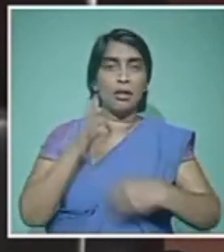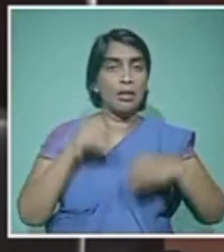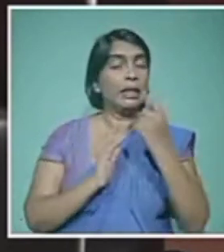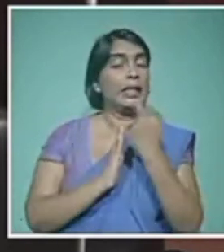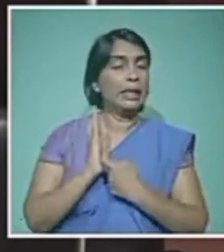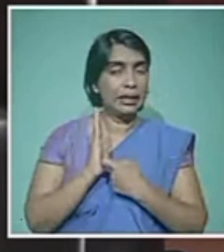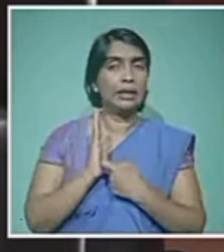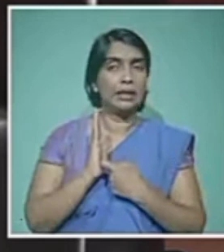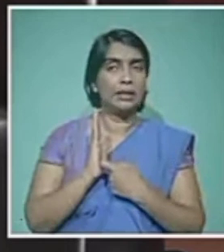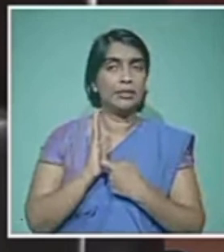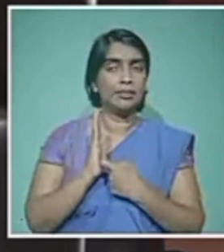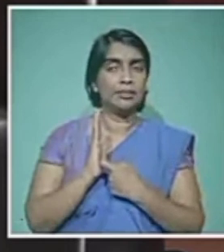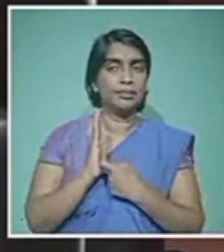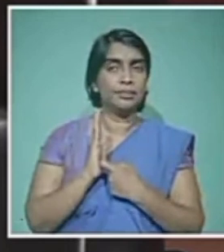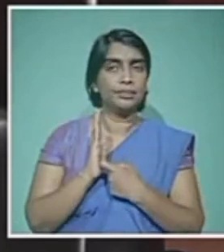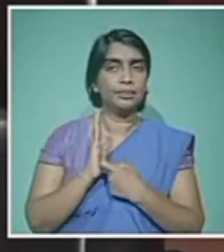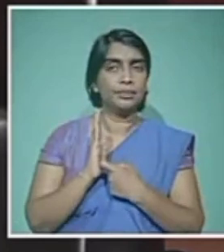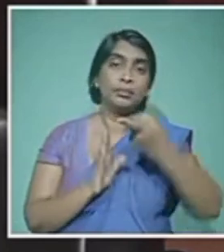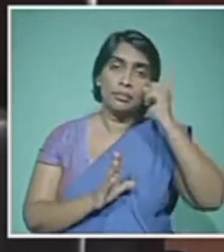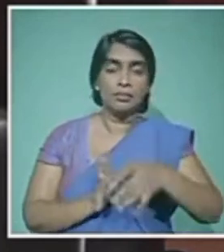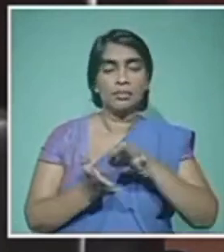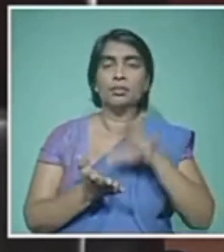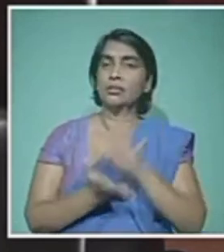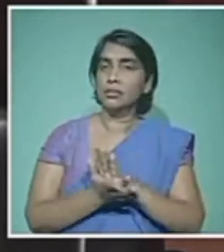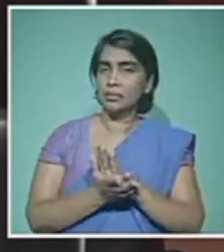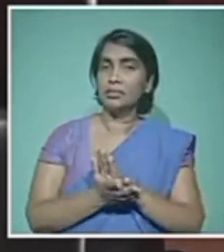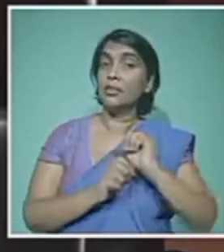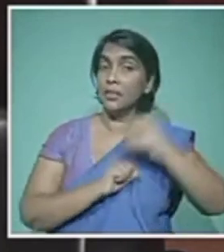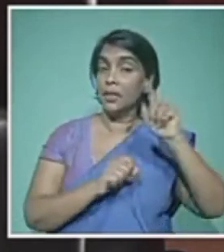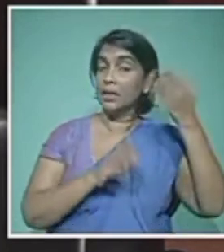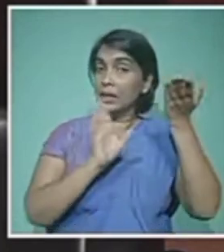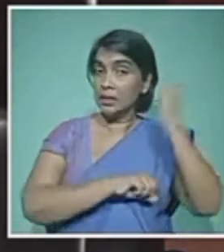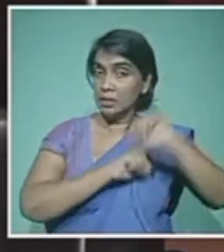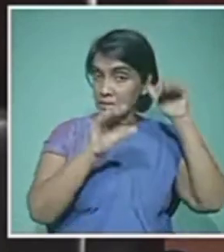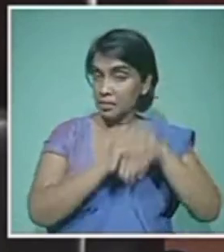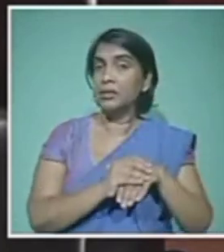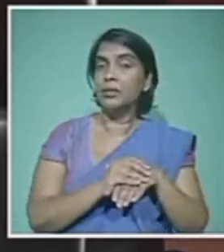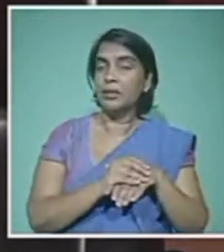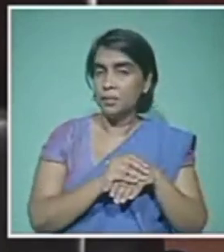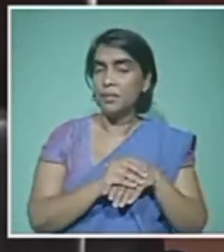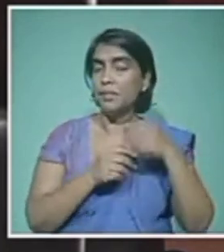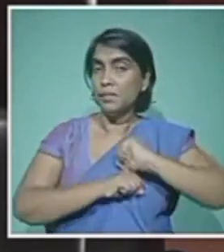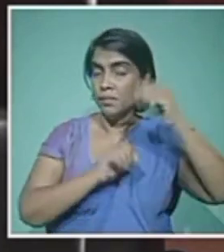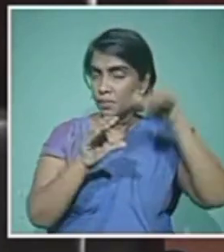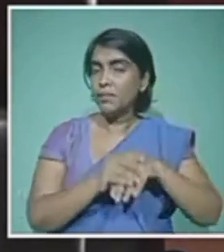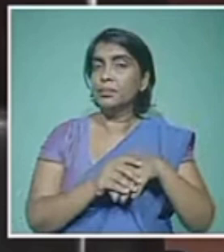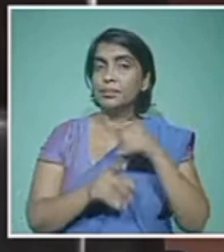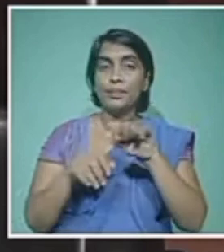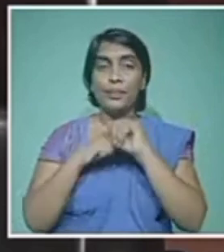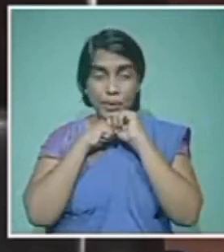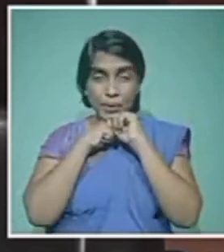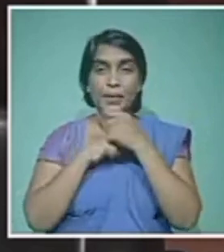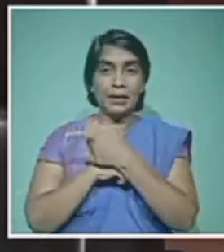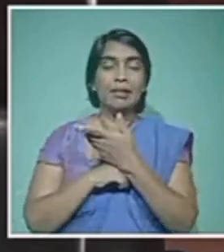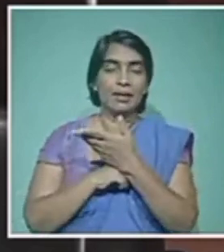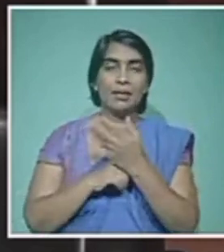කියන්නේ. ඔව්. ඒක තමයි එකඟ උනේ දා. අරගලේ තියෙන කාලේ අරගලේ තියෙන කාලේ මේකළු හැංගිලා ඉන්න කාලේ